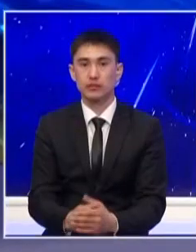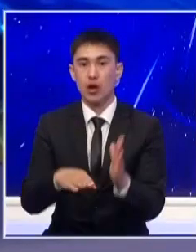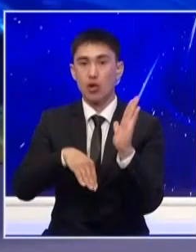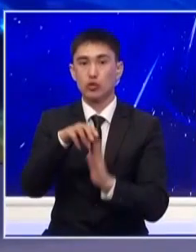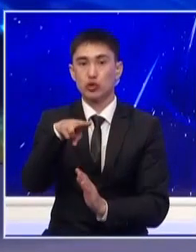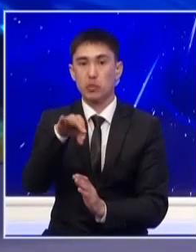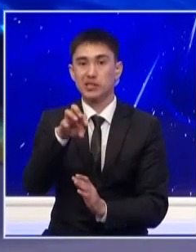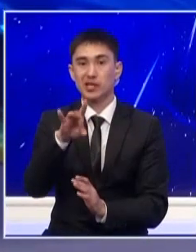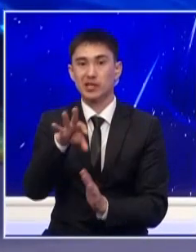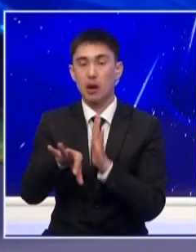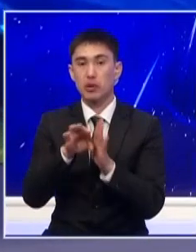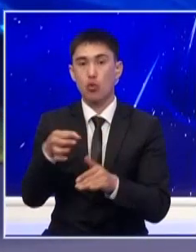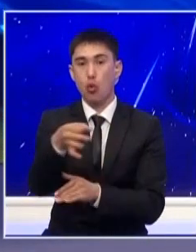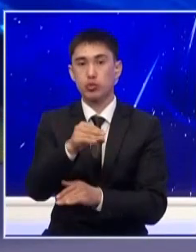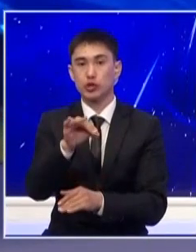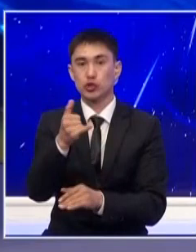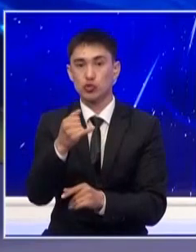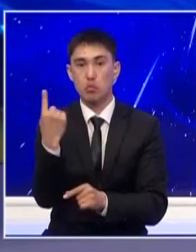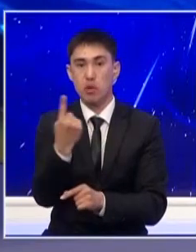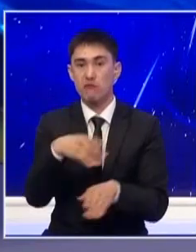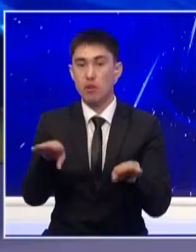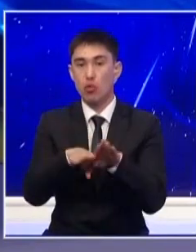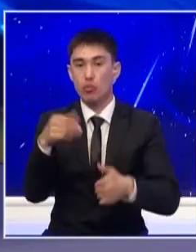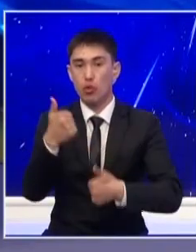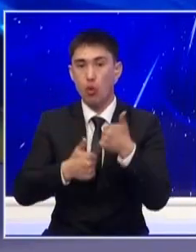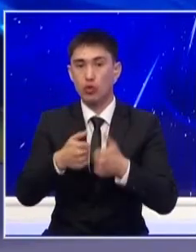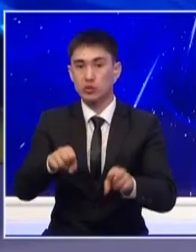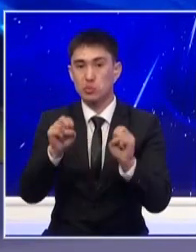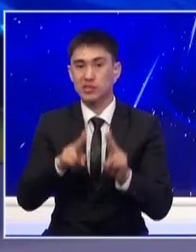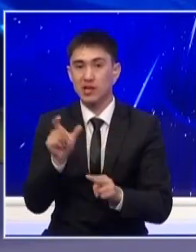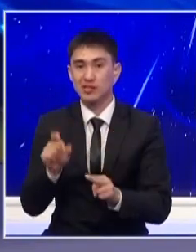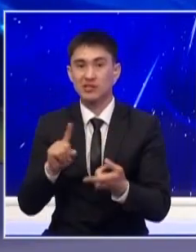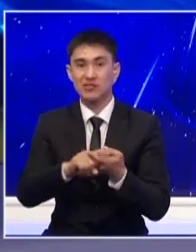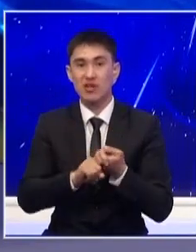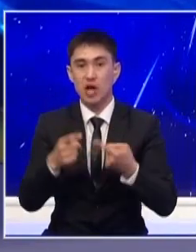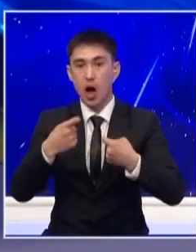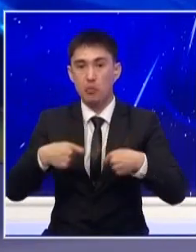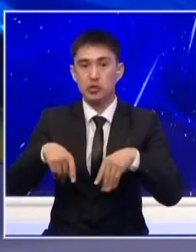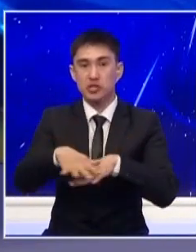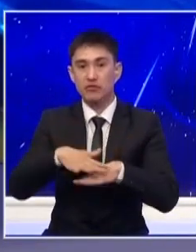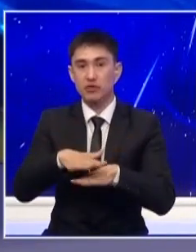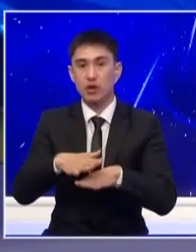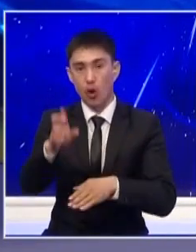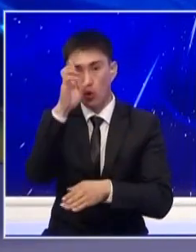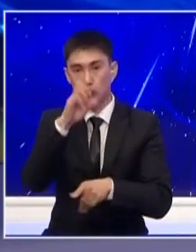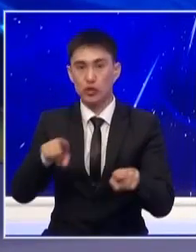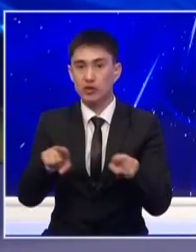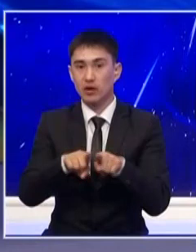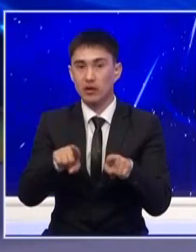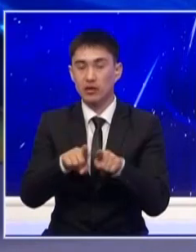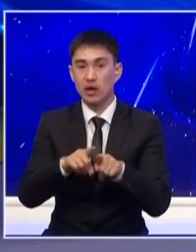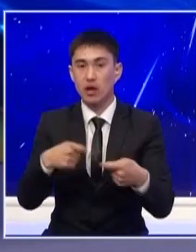Лучшего пресс-секретаря определили в области ЖТСУ. Первый подобный конкурс для специалистов по связям с общественностью